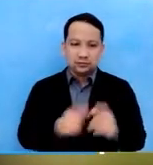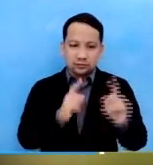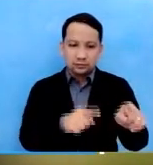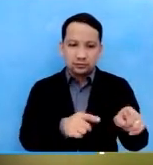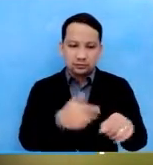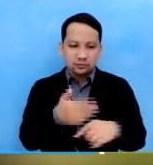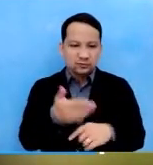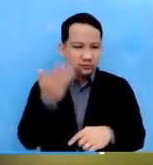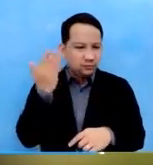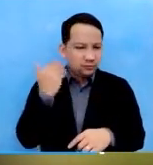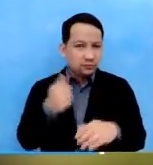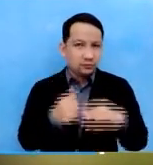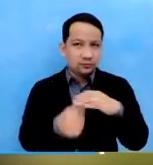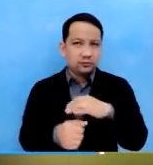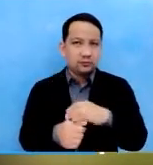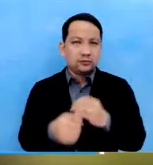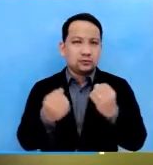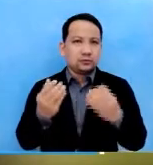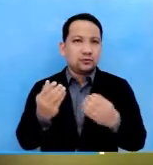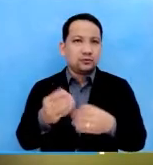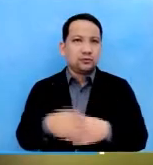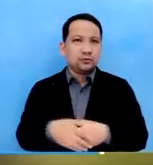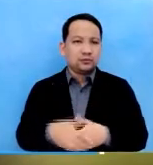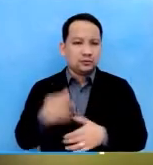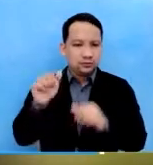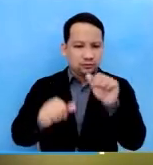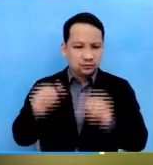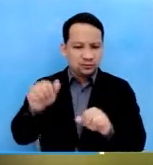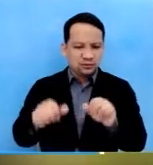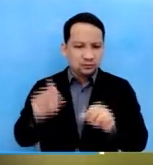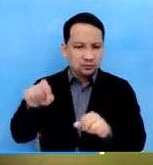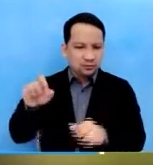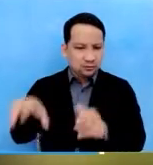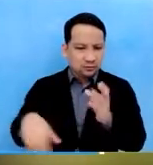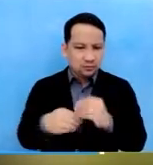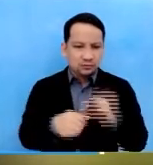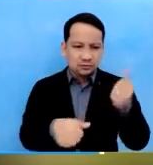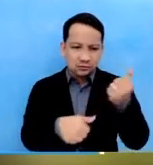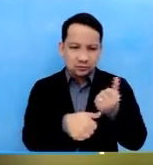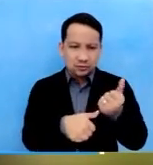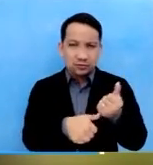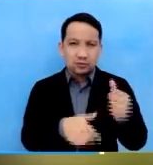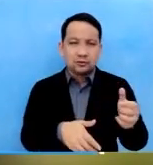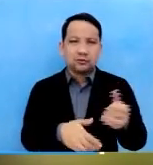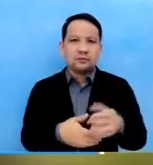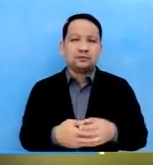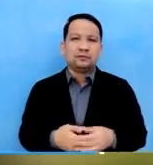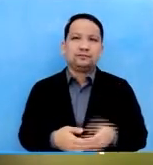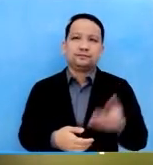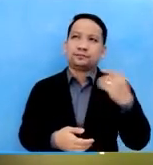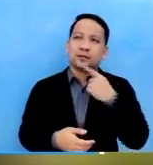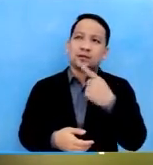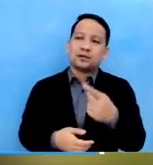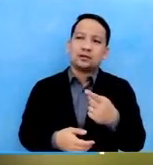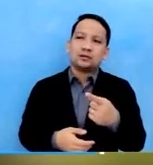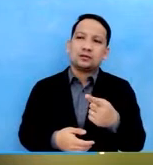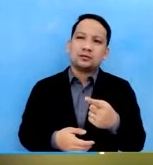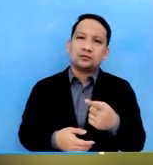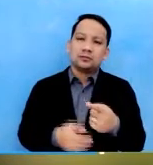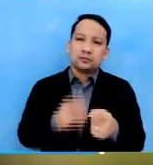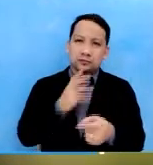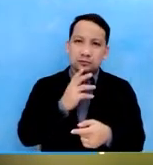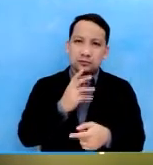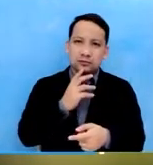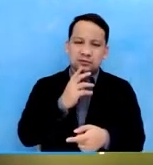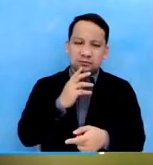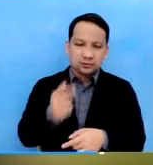noon? At, dami. O assessment po ninyo na kailangan na assistance dito po sa mga lugar well, na ito? Well, right away, yung tubig, nagtagal kami